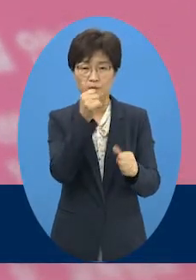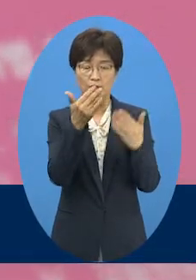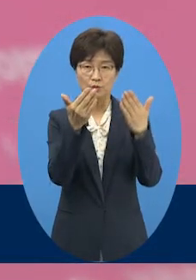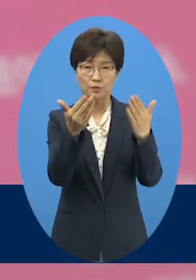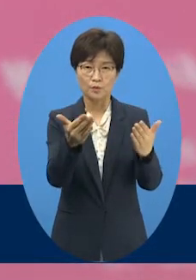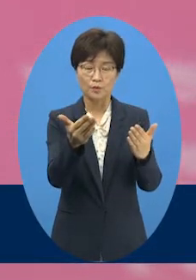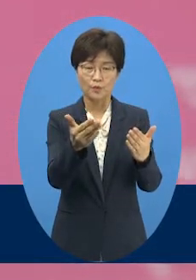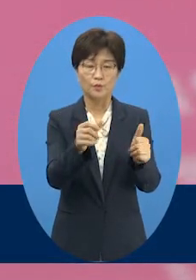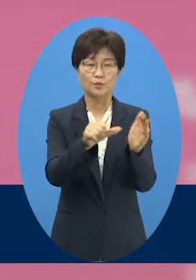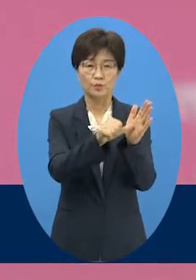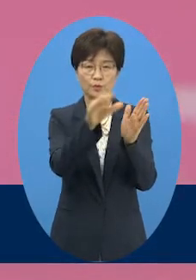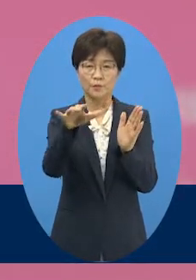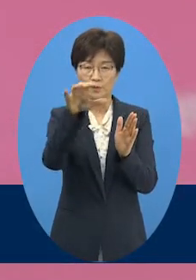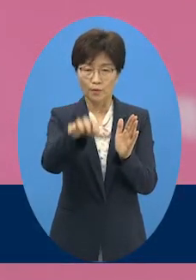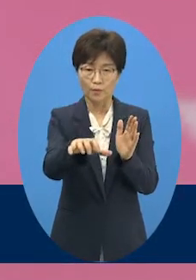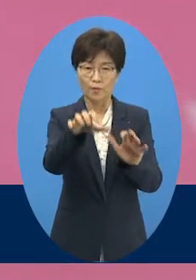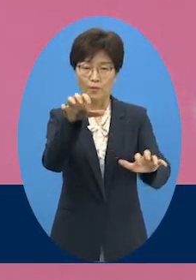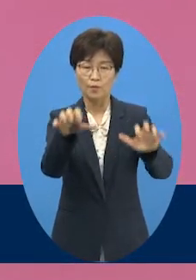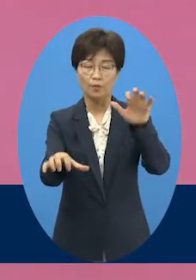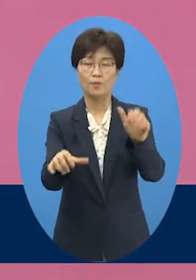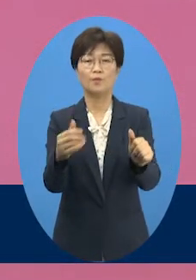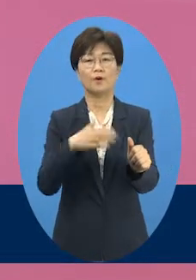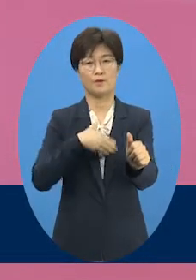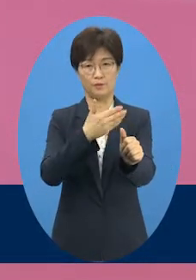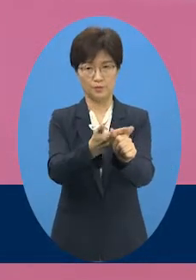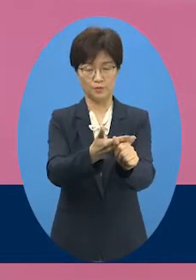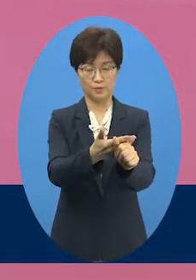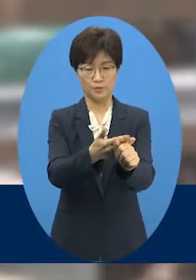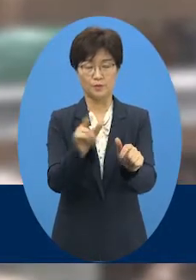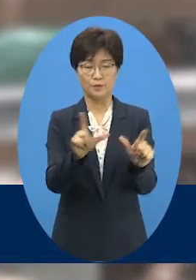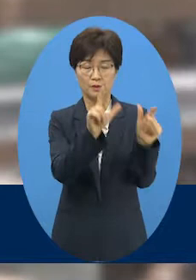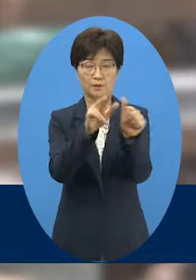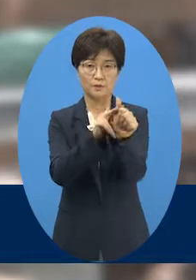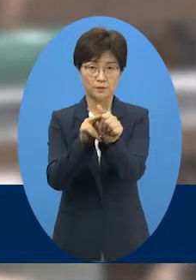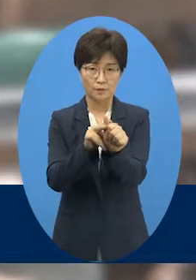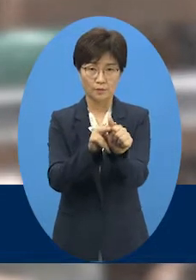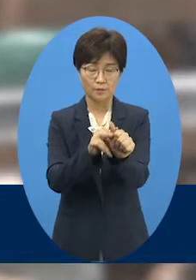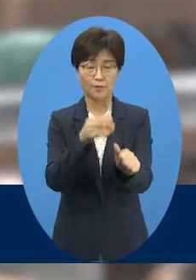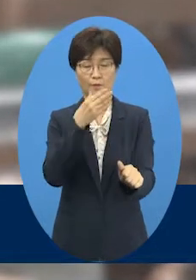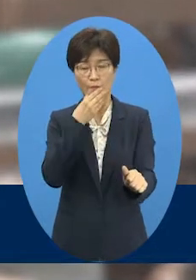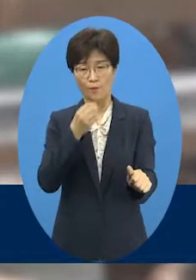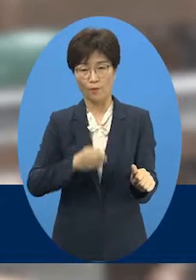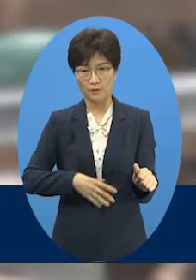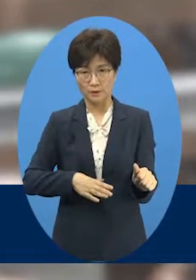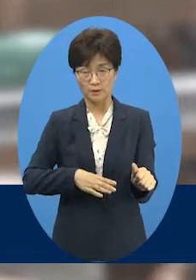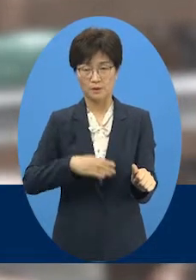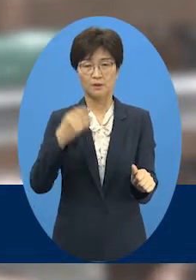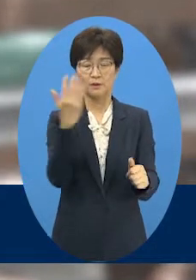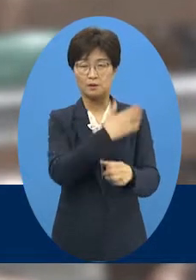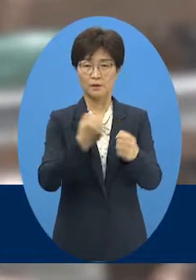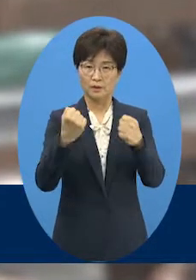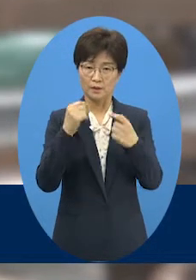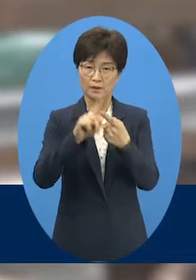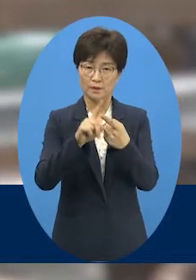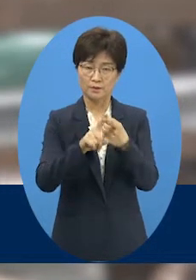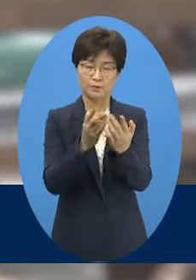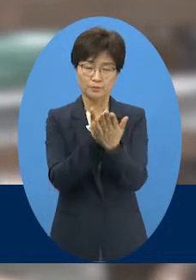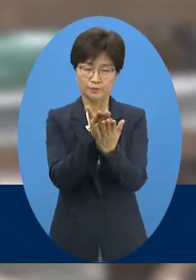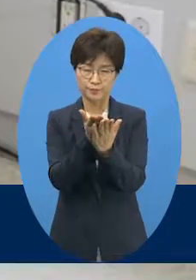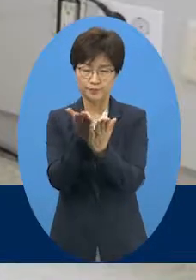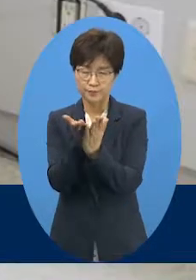시설 및 명소 등 각 동별 안내 유용한 생활정보 보건 복지 및 시사 정보 등을 분야별로 소개하고